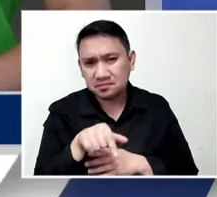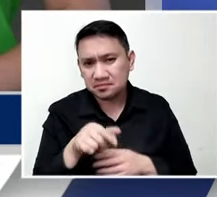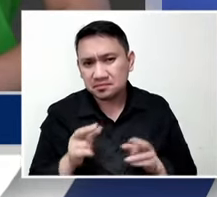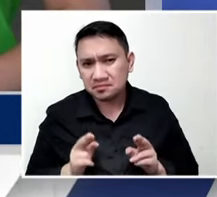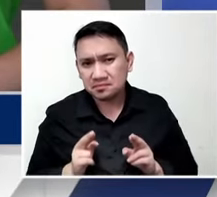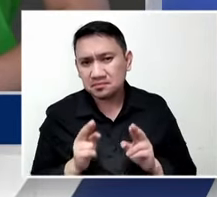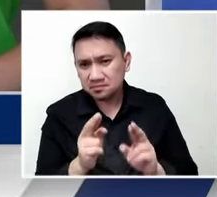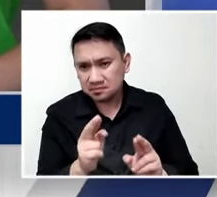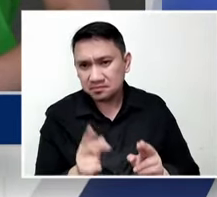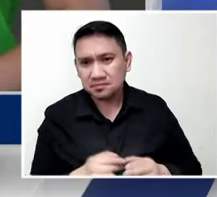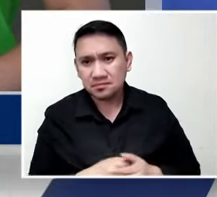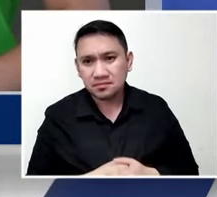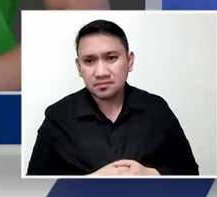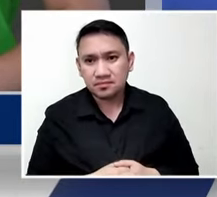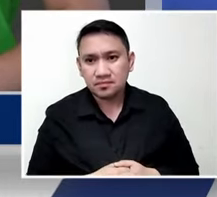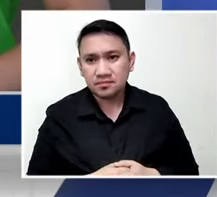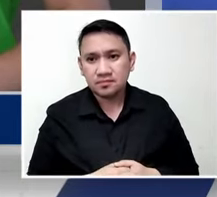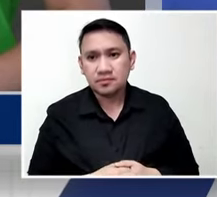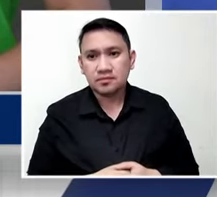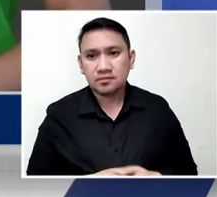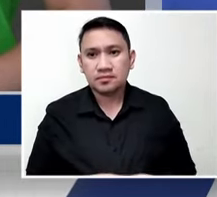lansangan?